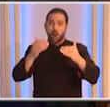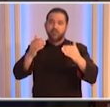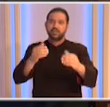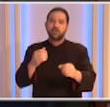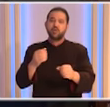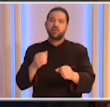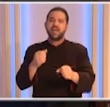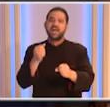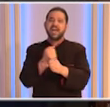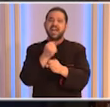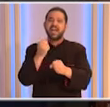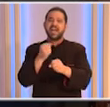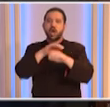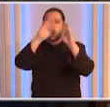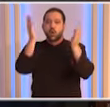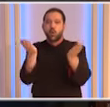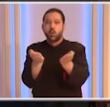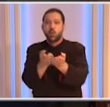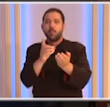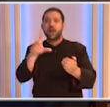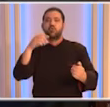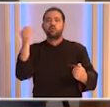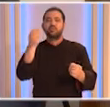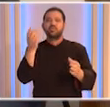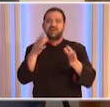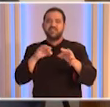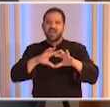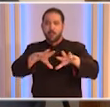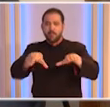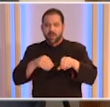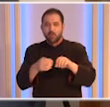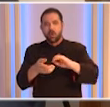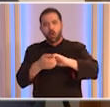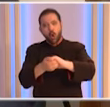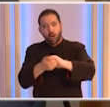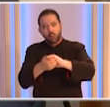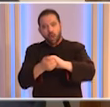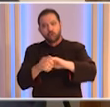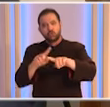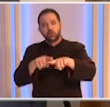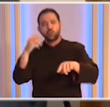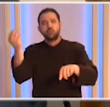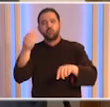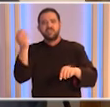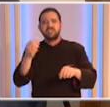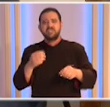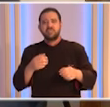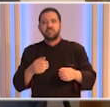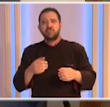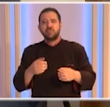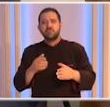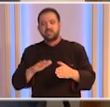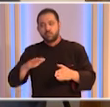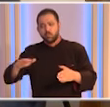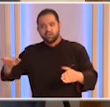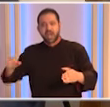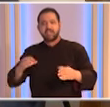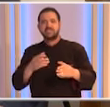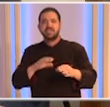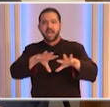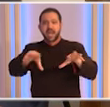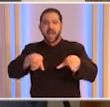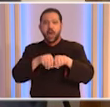să continue creația lui Dumnezeu, să fie împreună colaborator cu Dumnezeu la creația lui Dumnezeu, să se